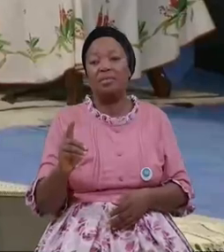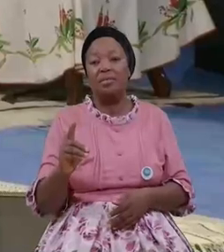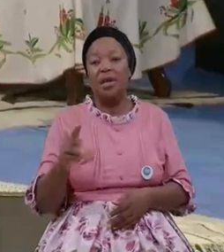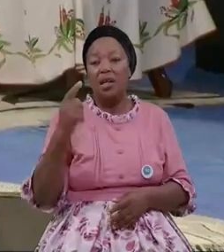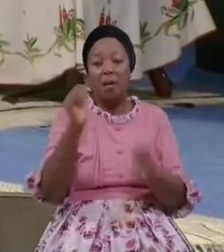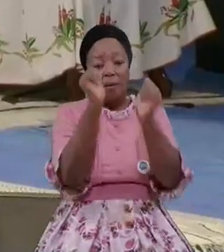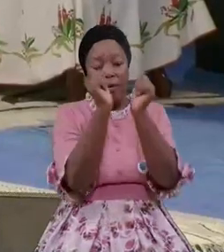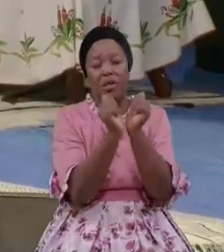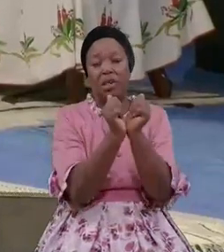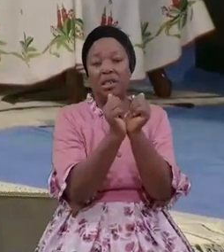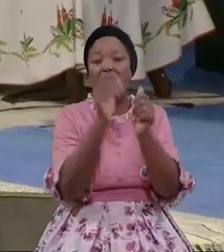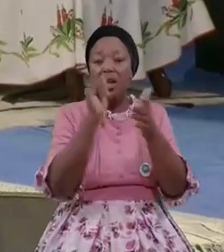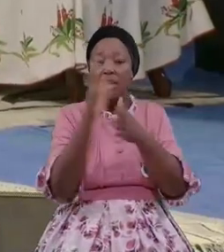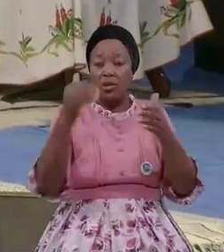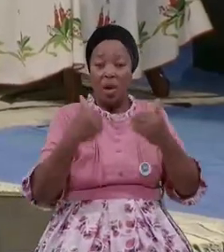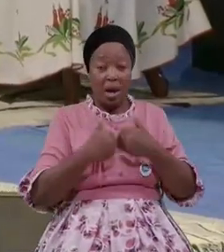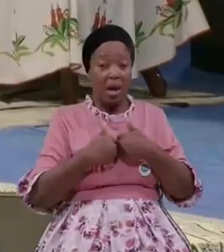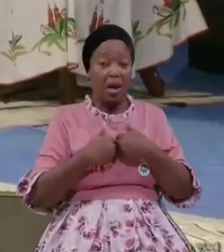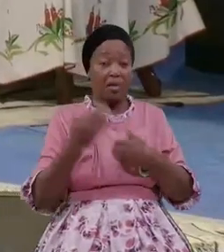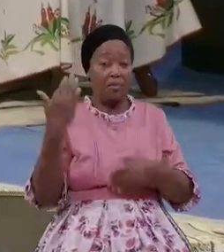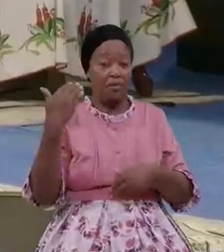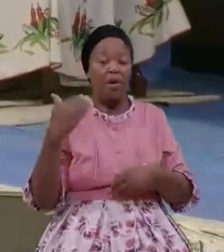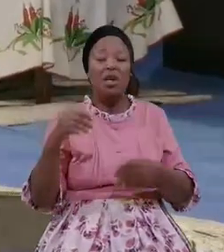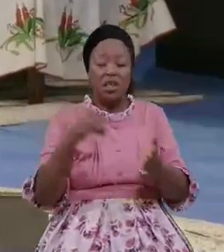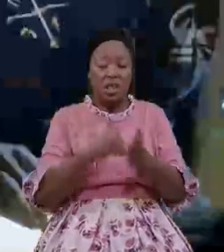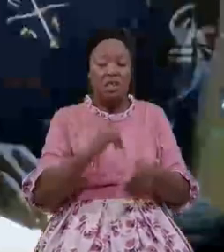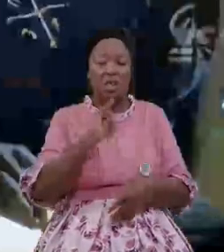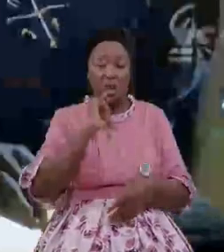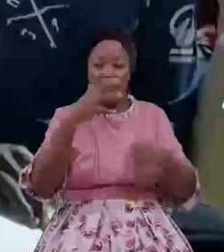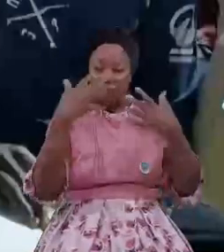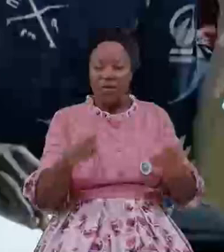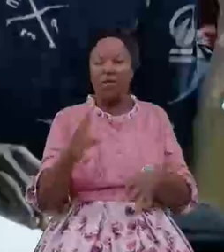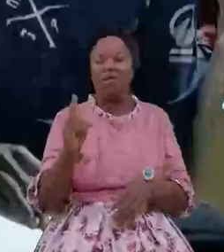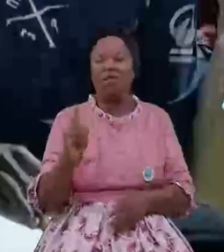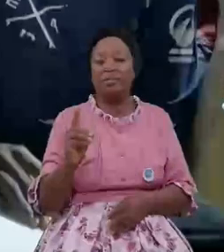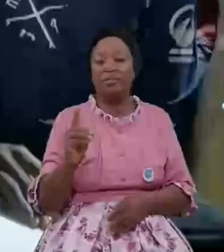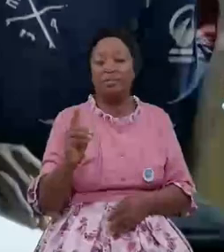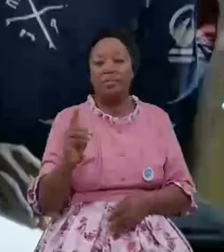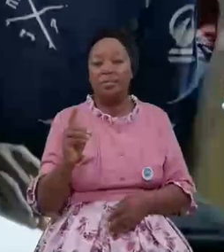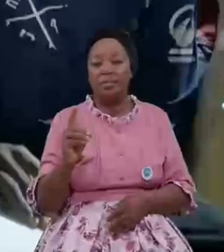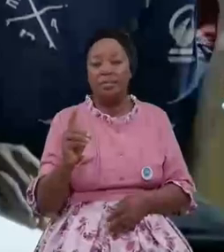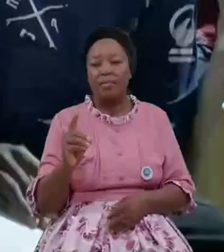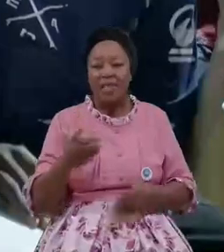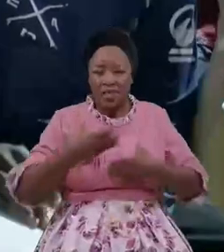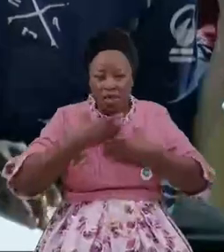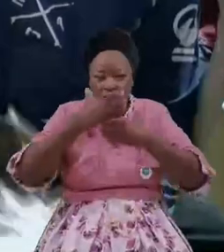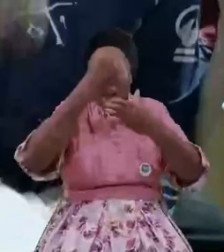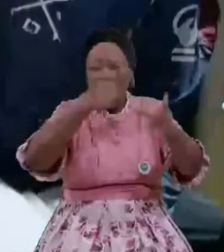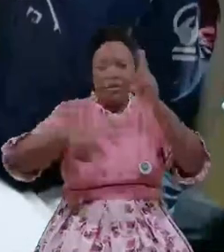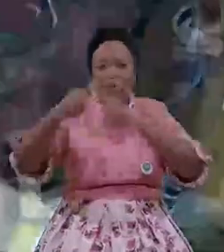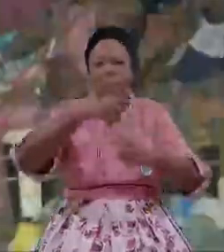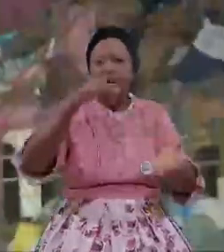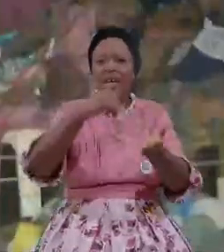le le jour la servitude que tu avais tout es accompli crié tout